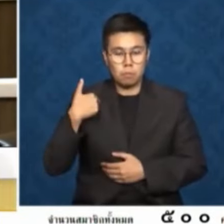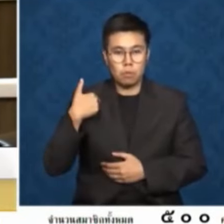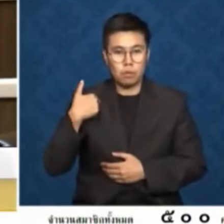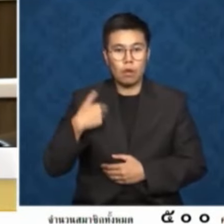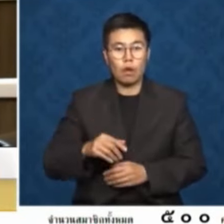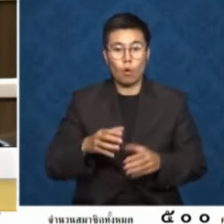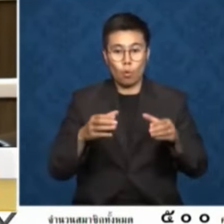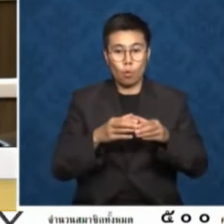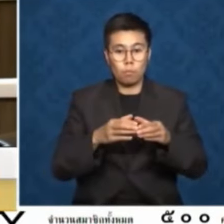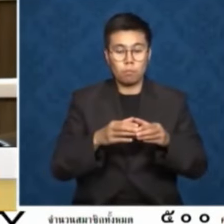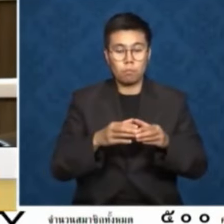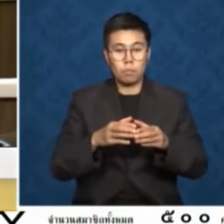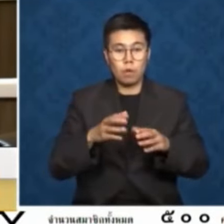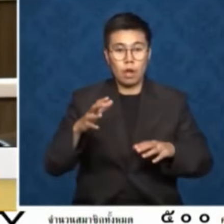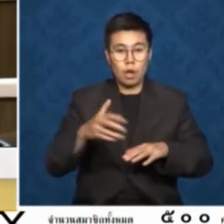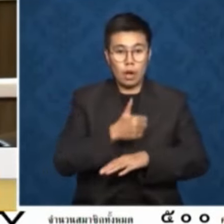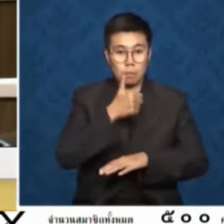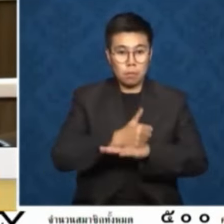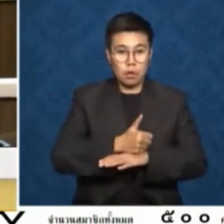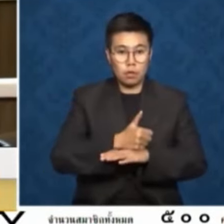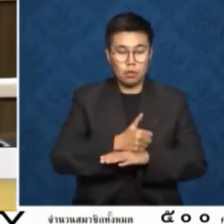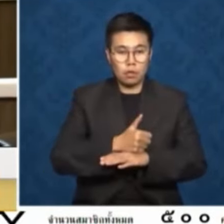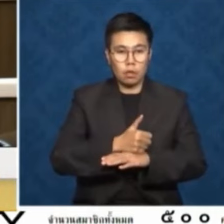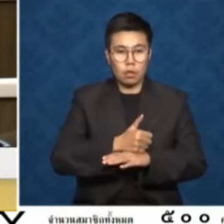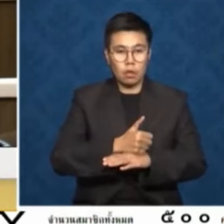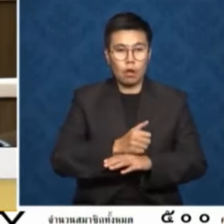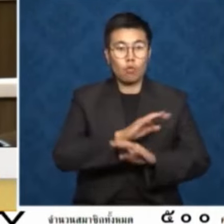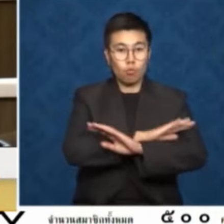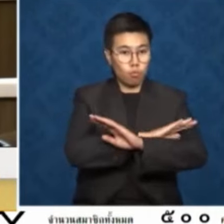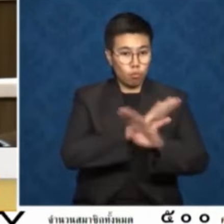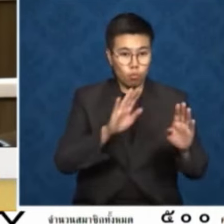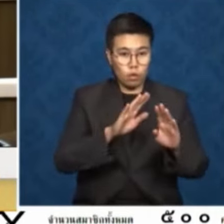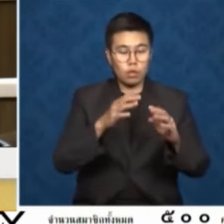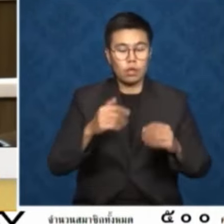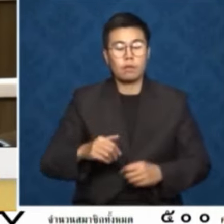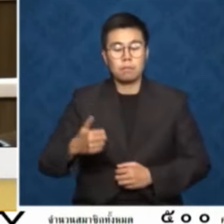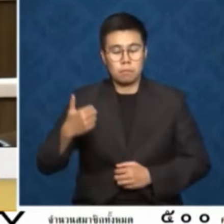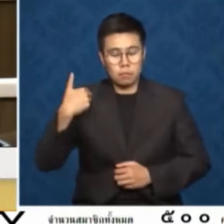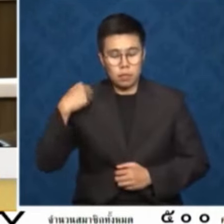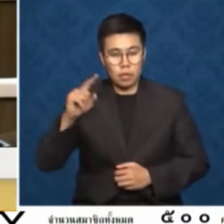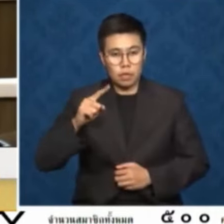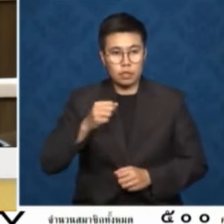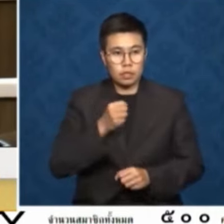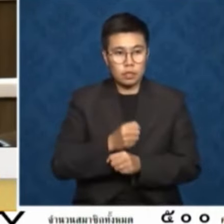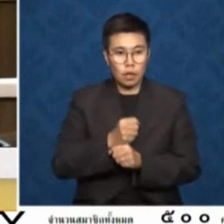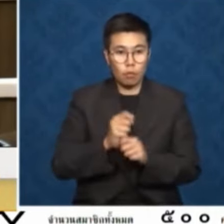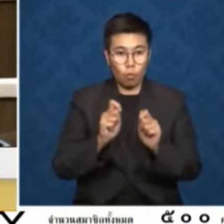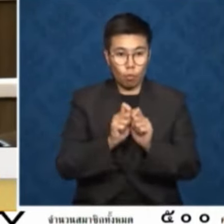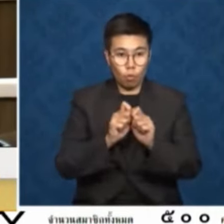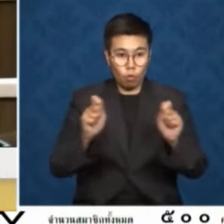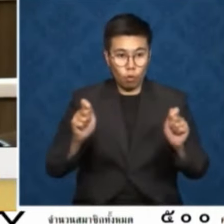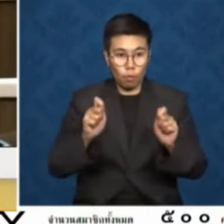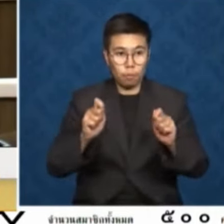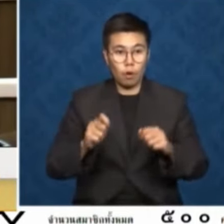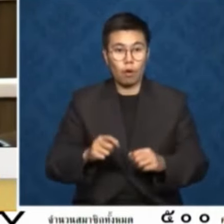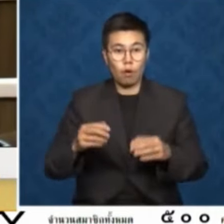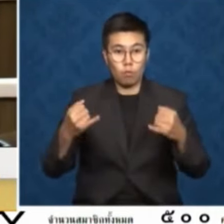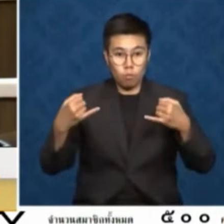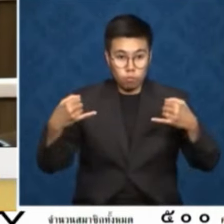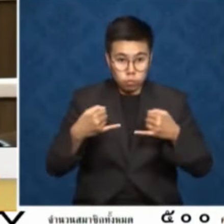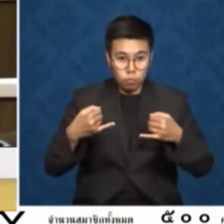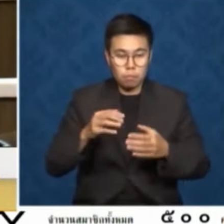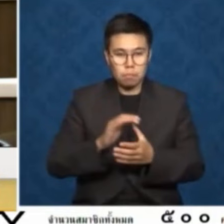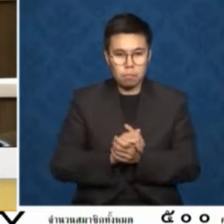องที่มาจากความเชื่อใจของพี่น้องประชาชนทั้งมีการตั้งองค์กรขั้วปฏิปักษ์มาดำเนิน